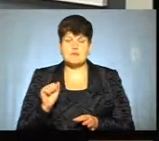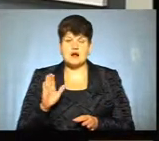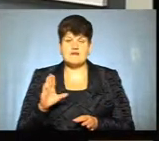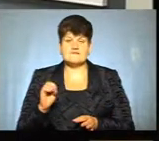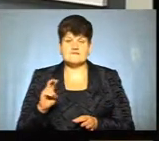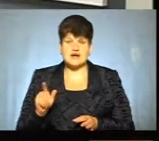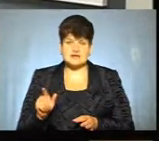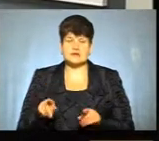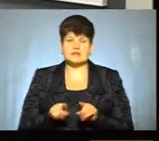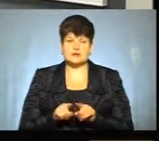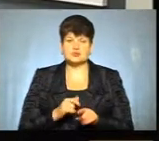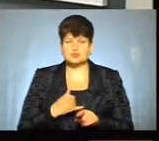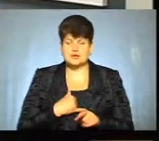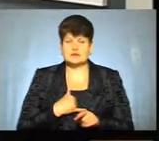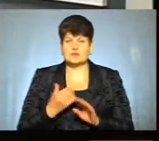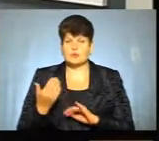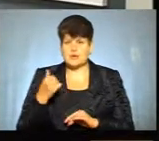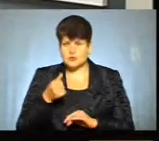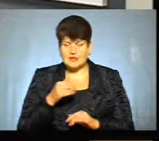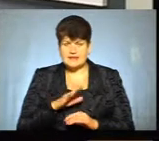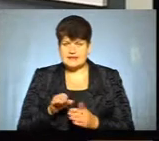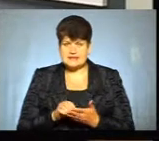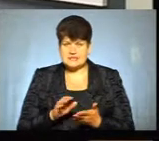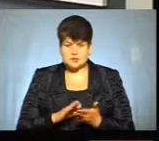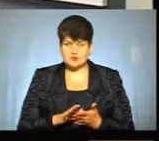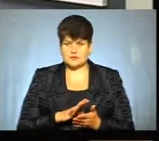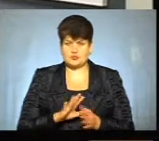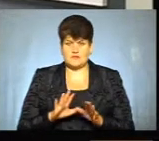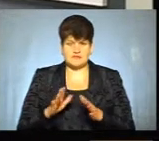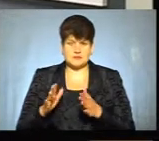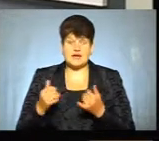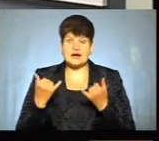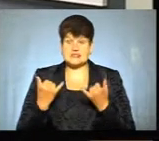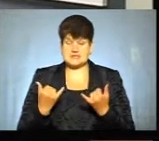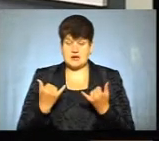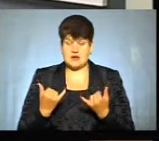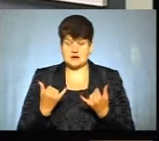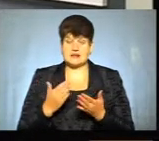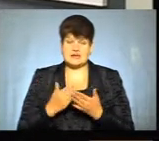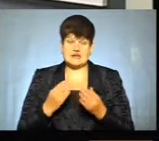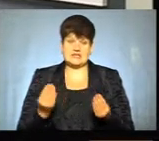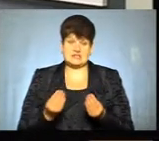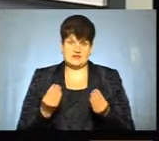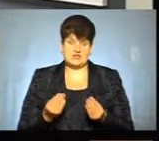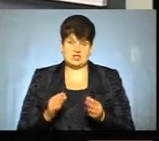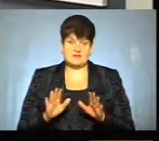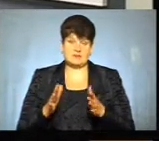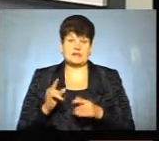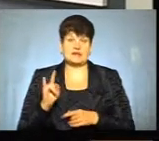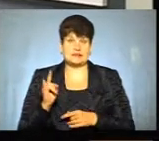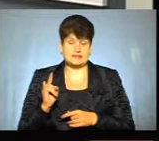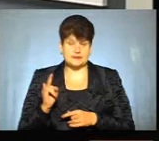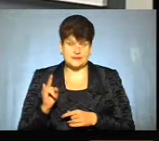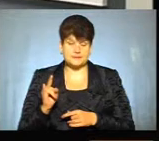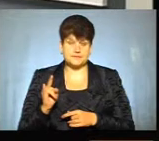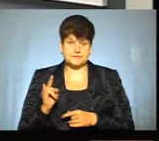у нас в попередні роки вже не реєструвалися випадки, а зараз от є свіжий випадок, це дитина,